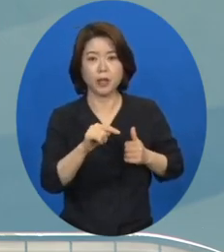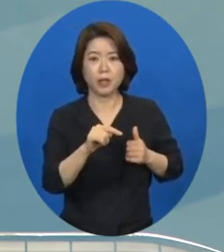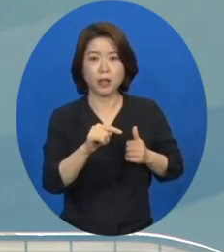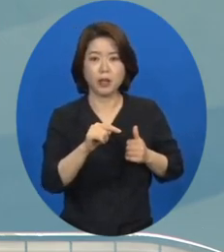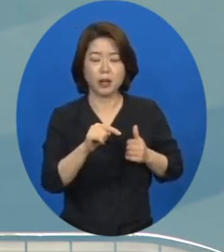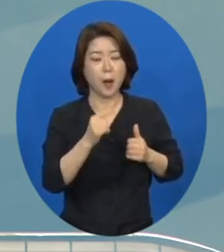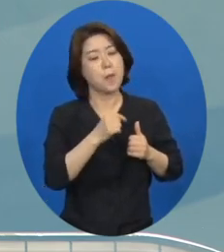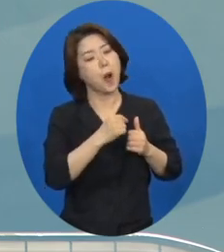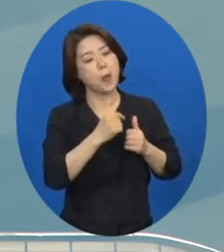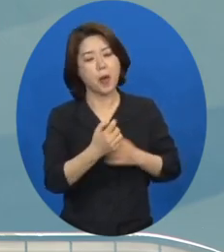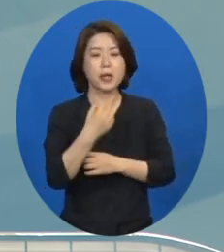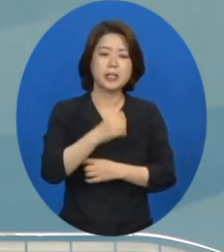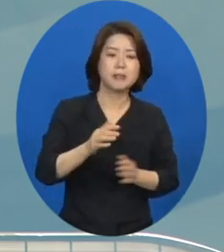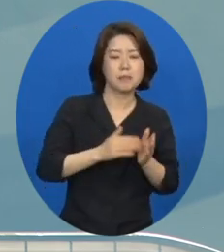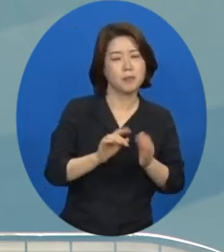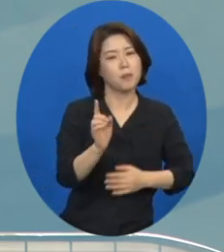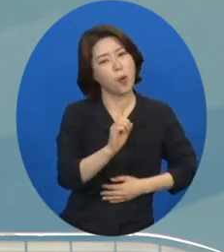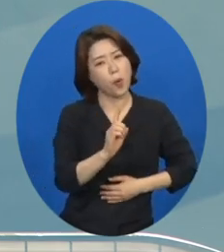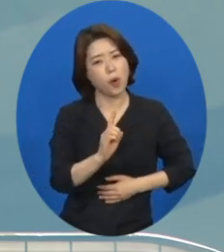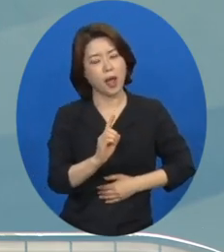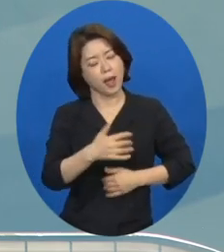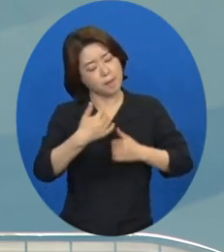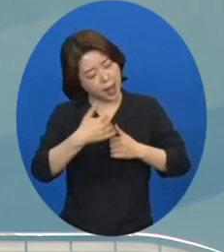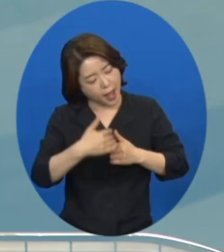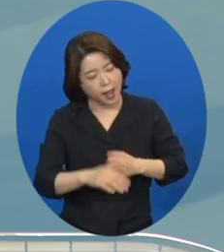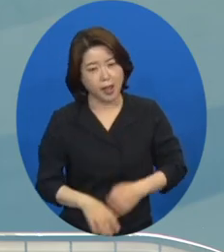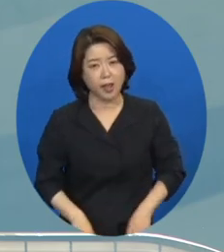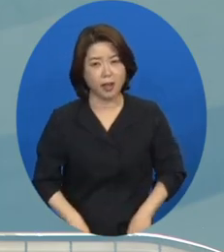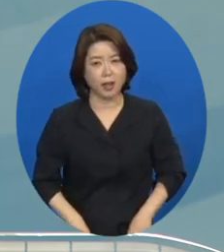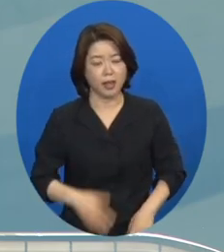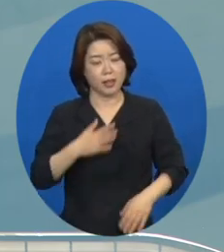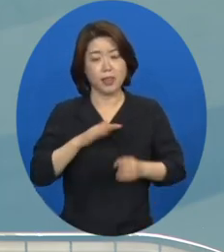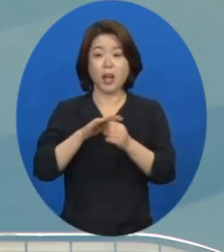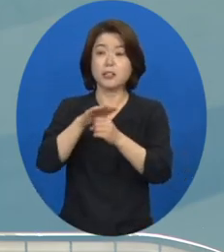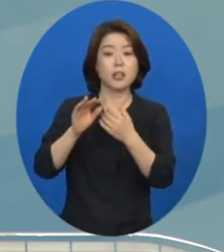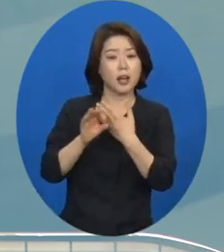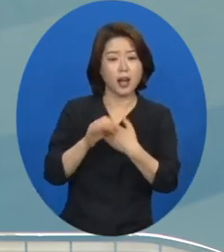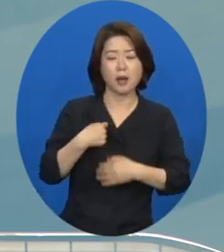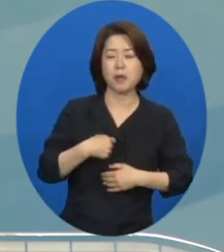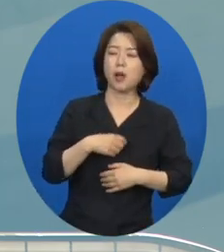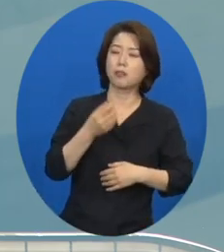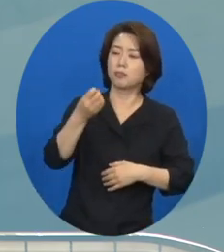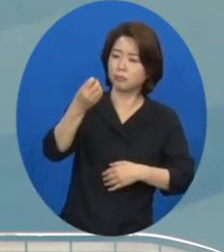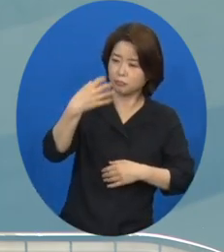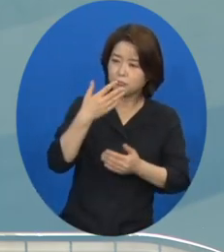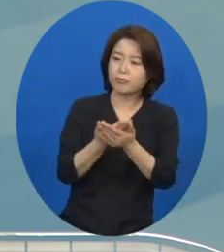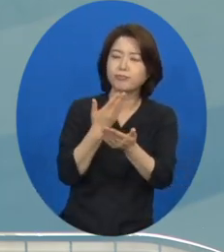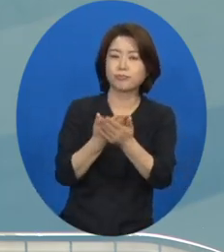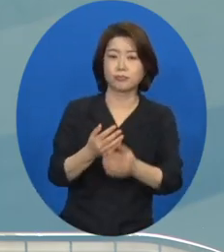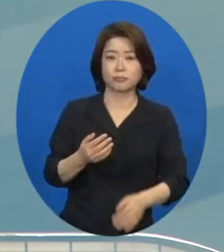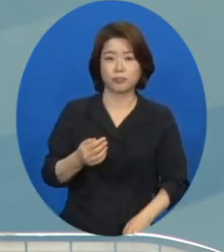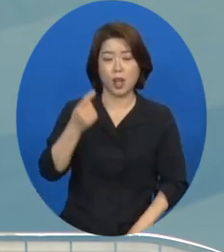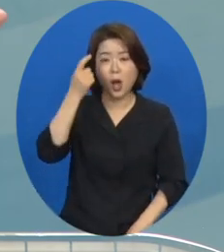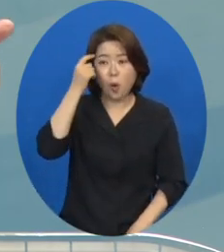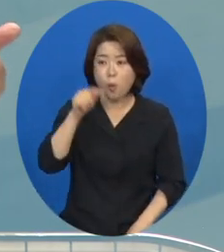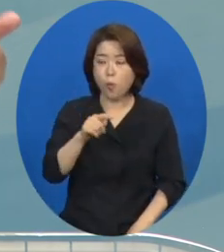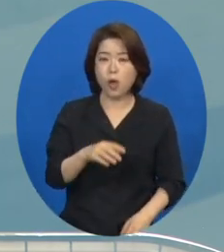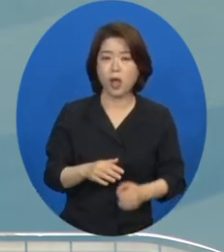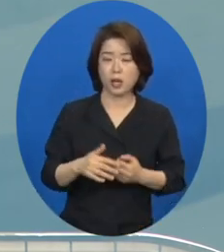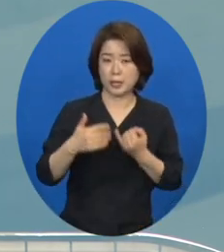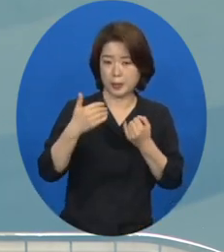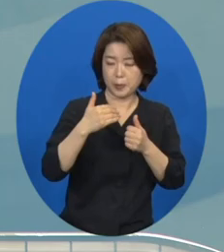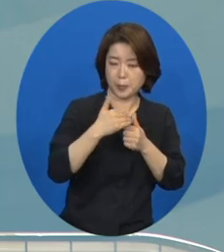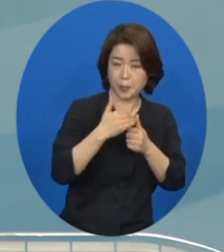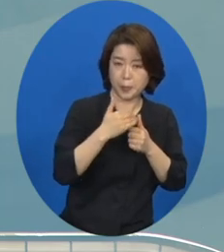당신의 능력의 비밀이 뭐냐? 제발 나 사랑하면 비밀을 가르쳐달라. 왜 그걸